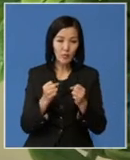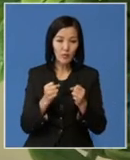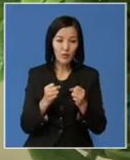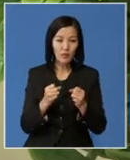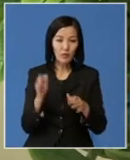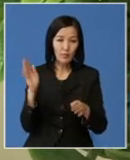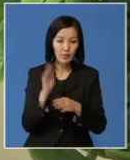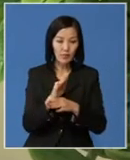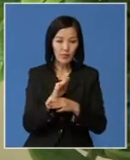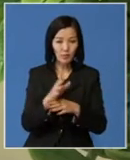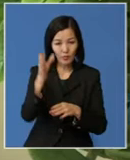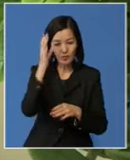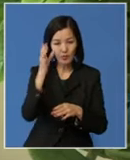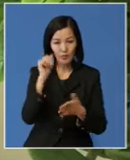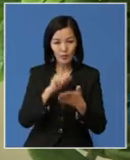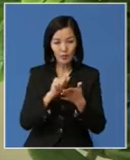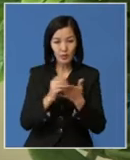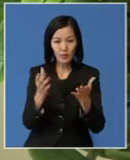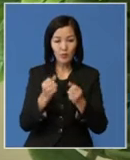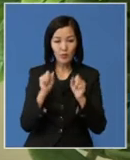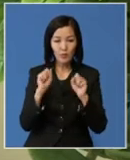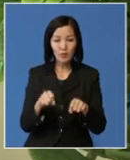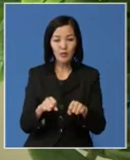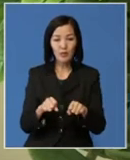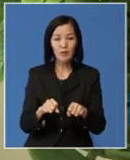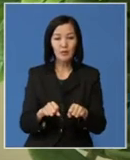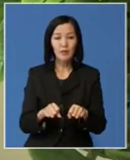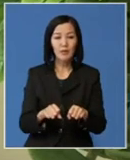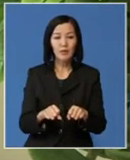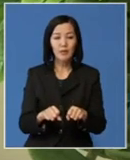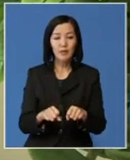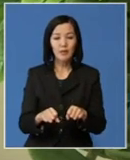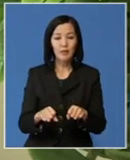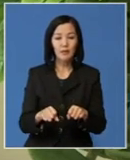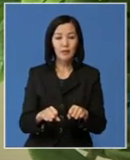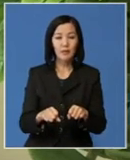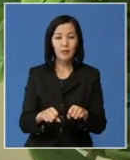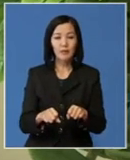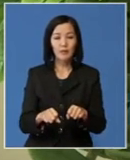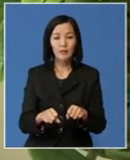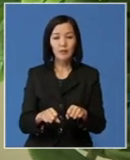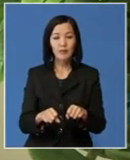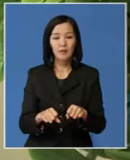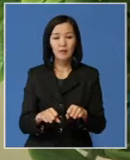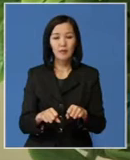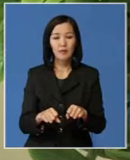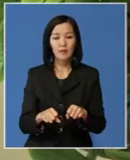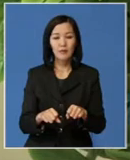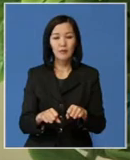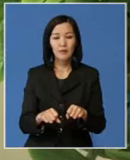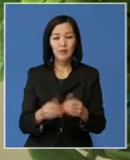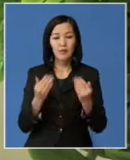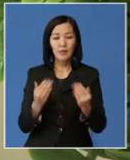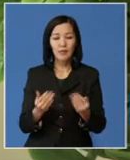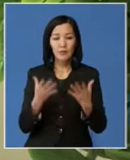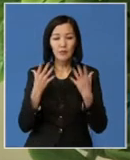прикладной бакалаврдың мамандығын алуға болады. Сонымен қатар академиялық бакалавр дәрежесін алуға болады.